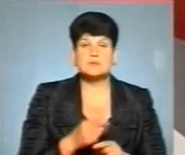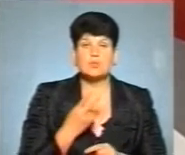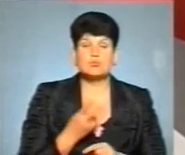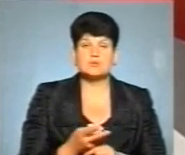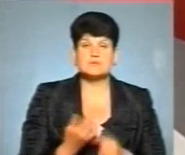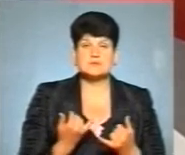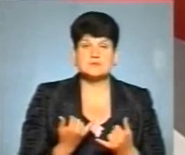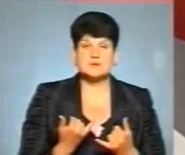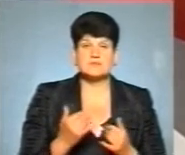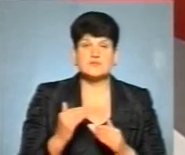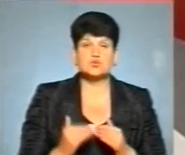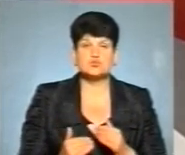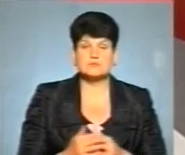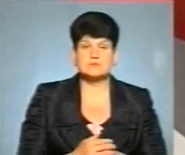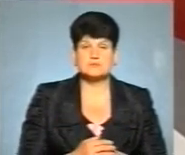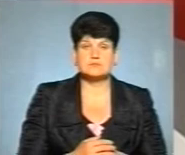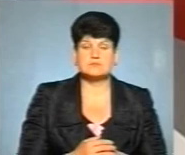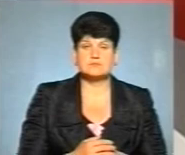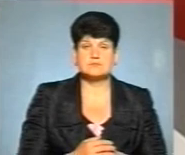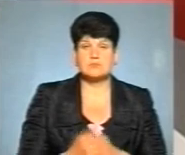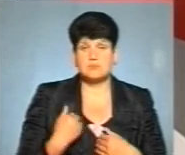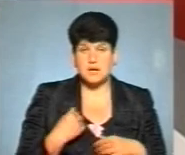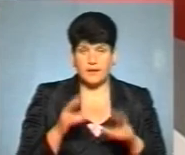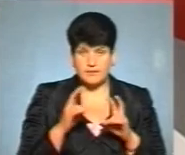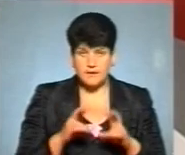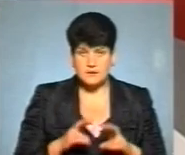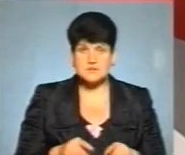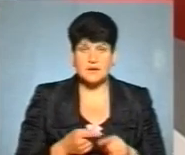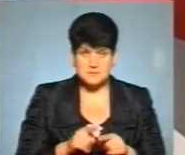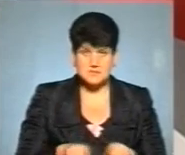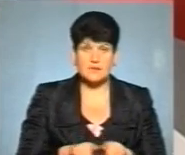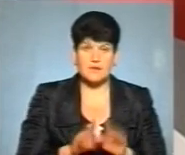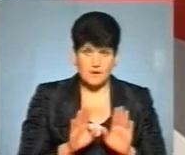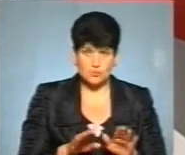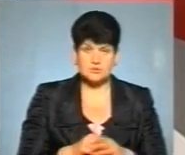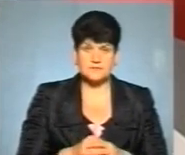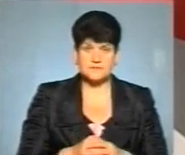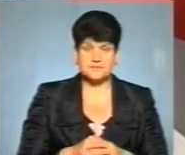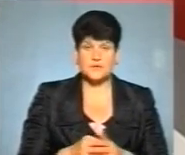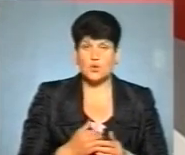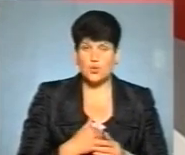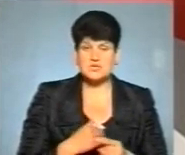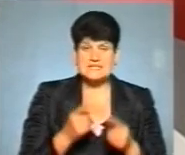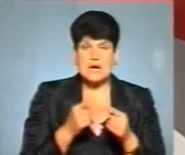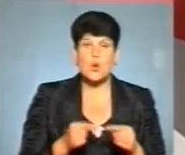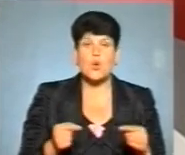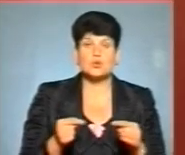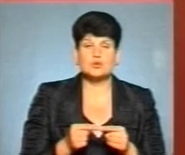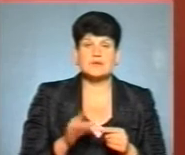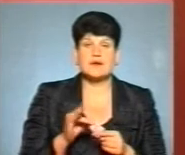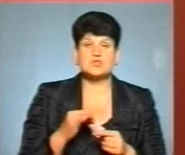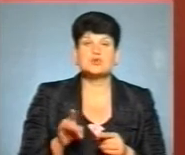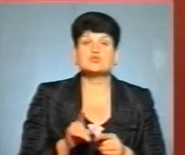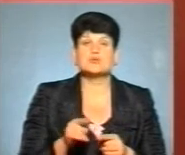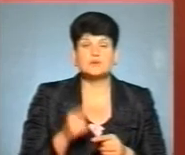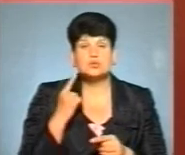ми зараз нанизу? Звичайно, ми аналізуємо і ці рейтинги також. Власне, хочеться якихось конкретних речей. Що ви